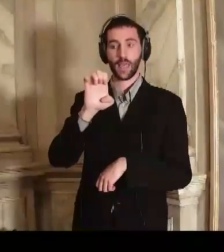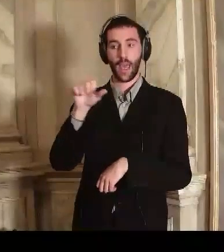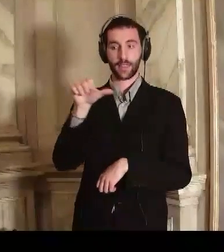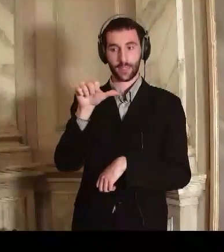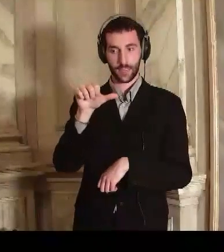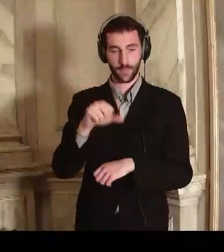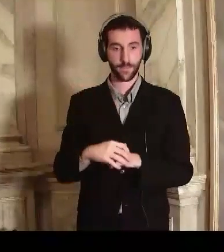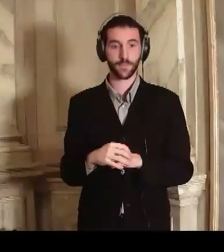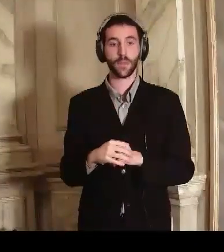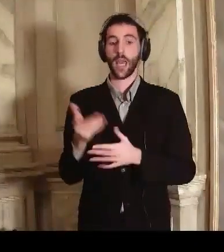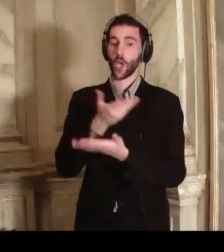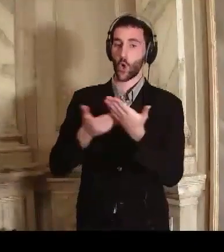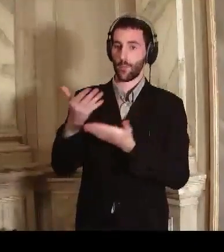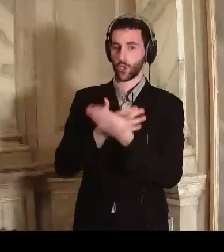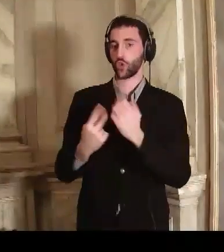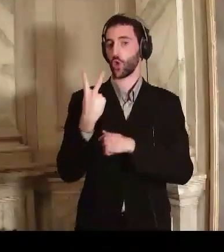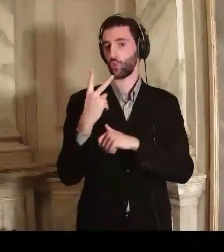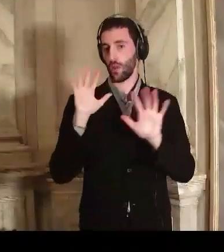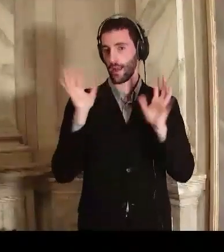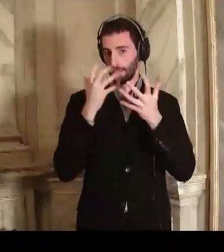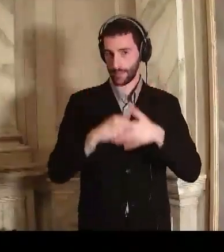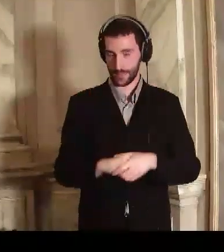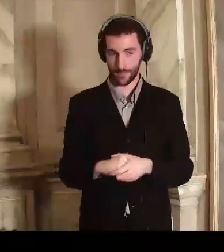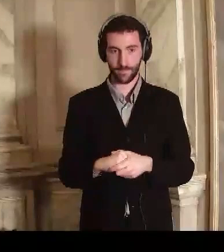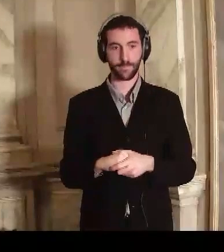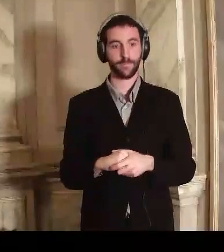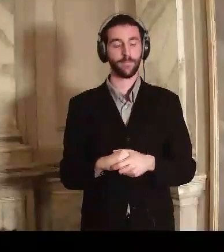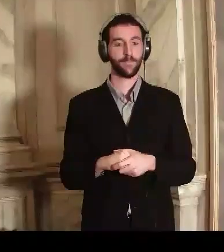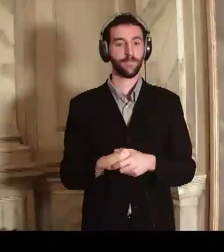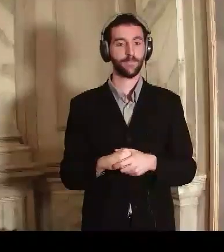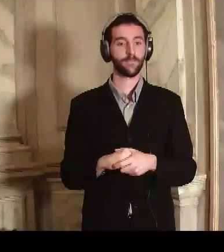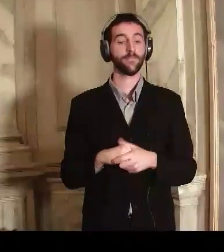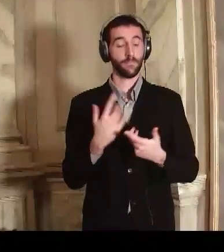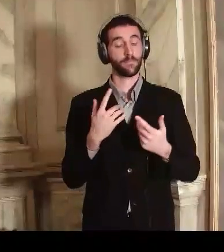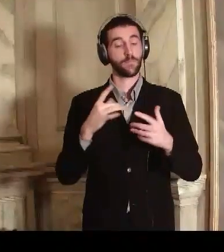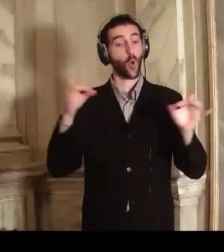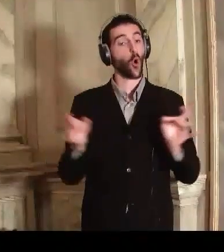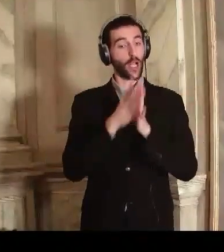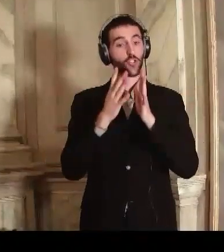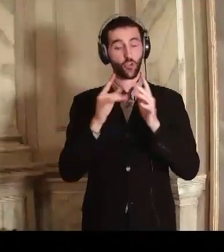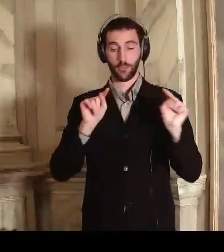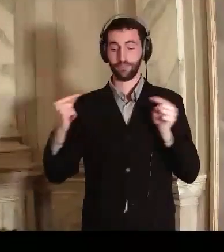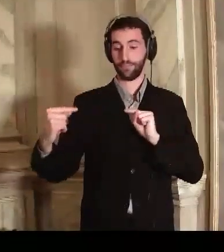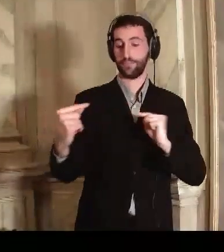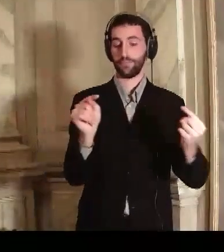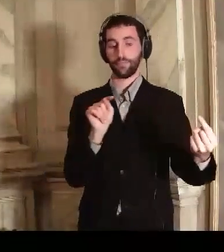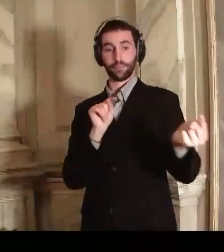Hugo Glendinning. Le conversazioni e le opportunità di discussione con gli artisti, prima e dopo gli